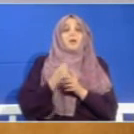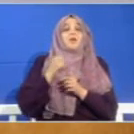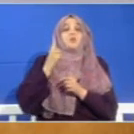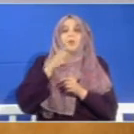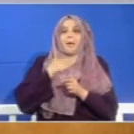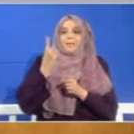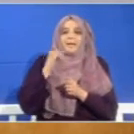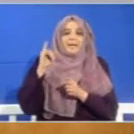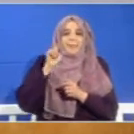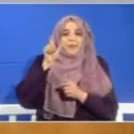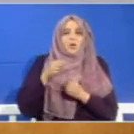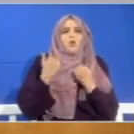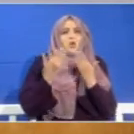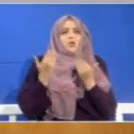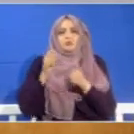حقه.